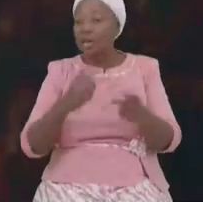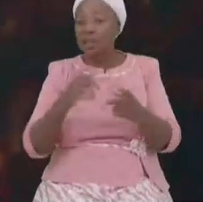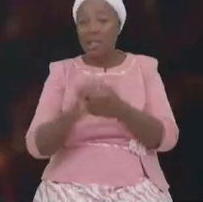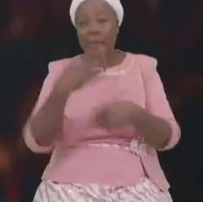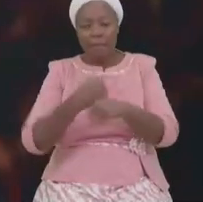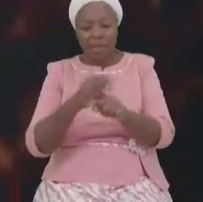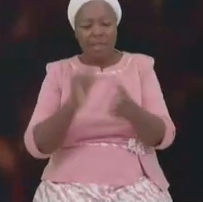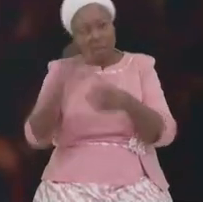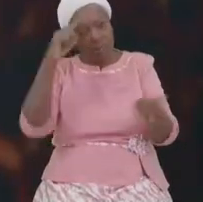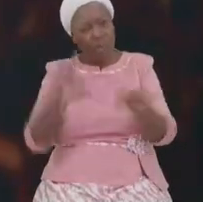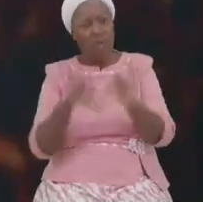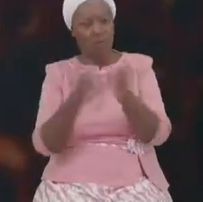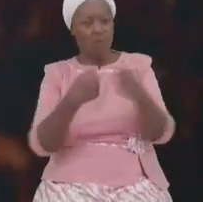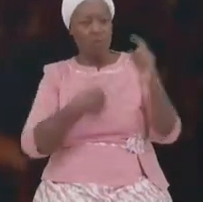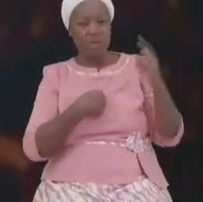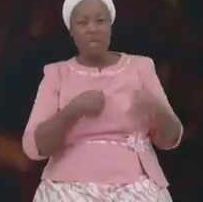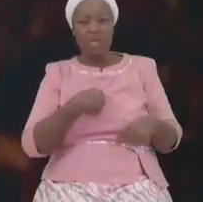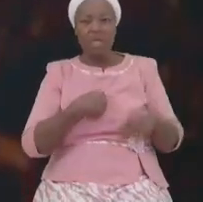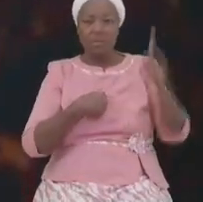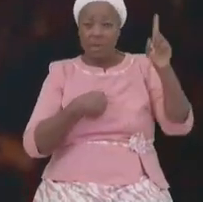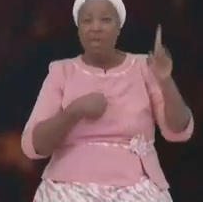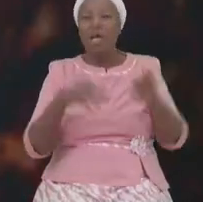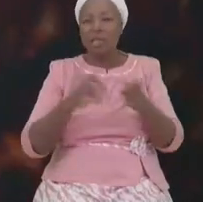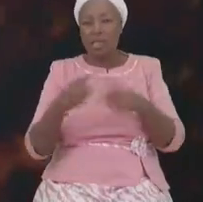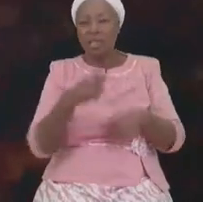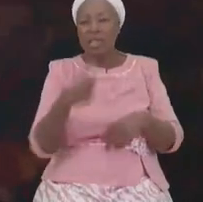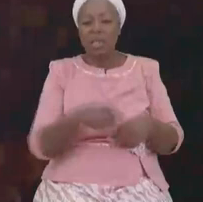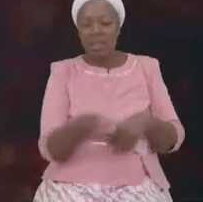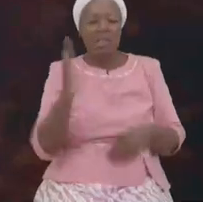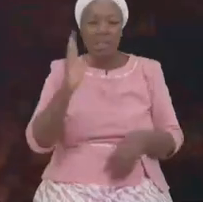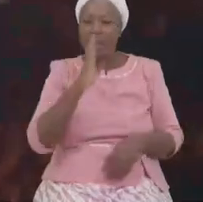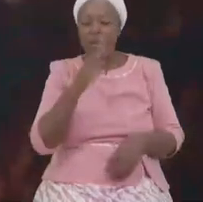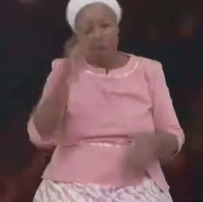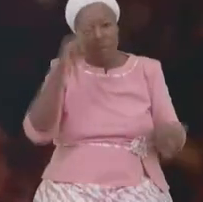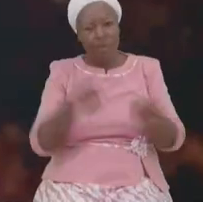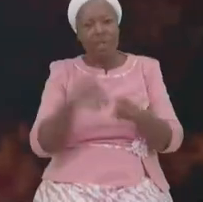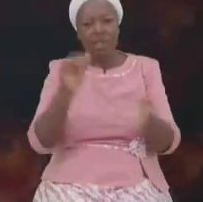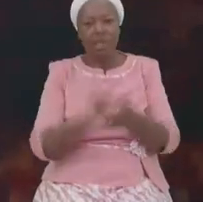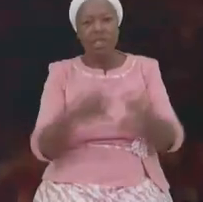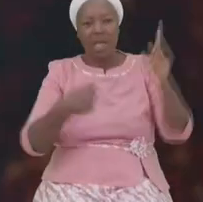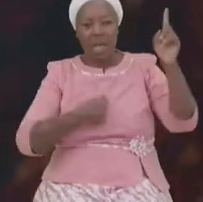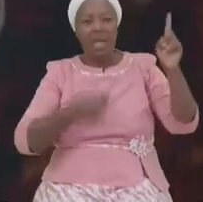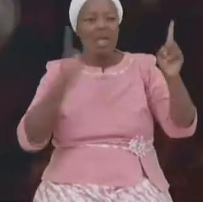fais alliance. Et dit, voici l'alliance que je ferai.